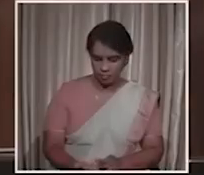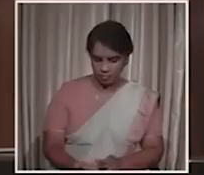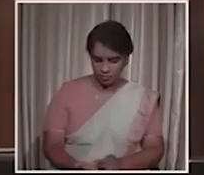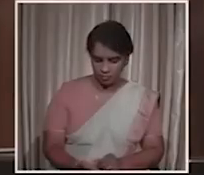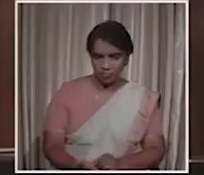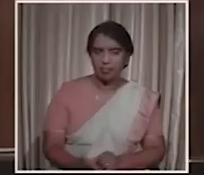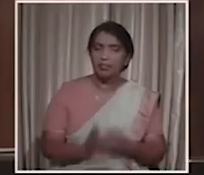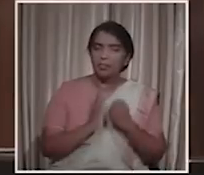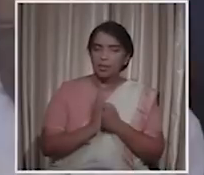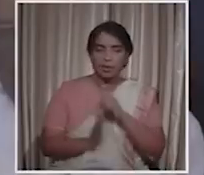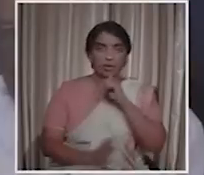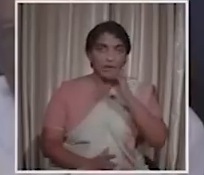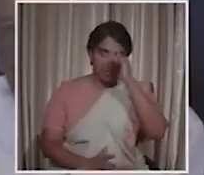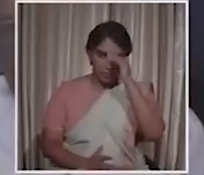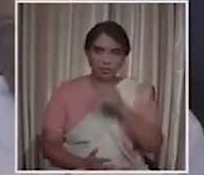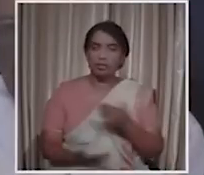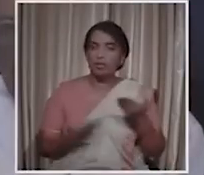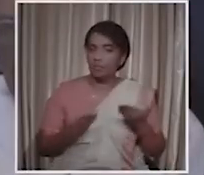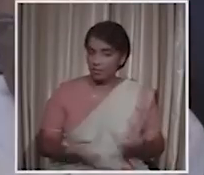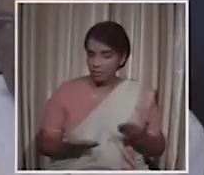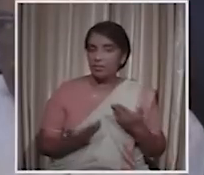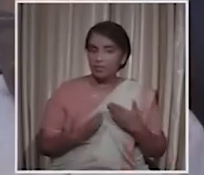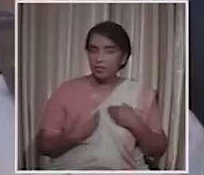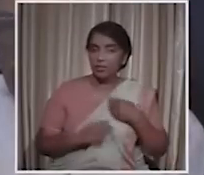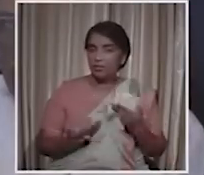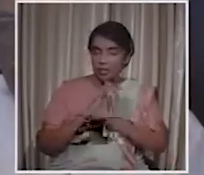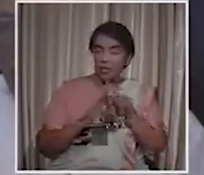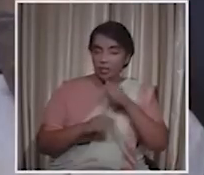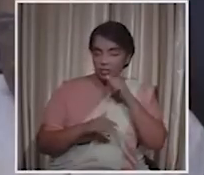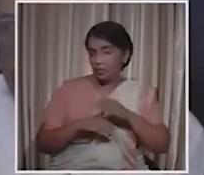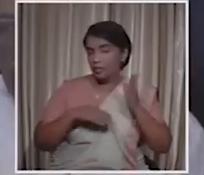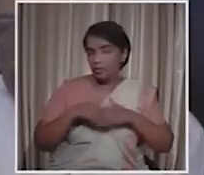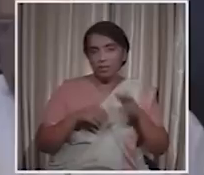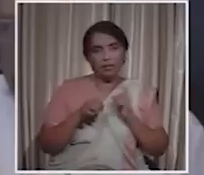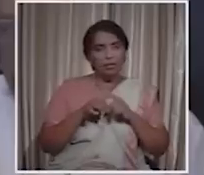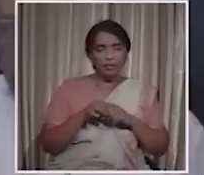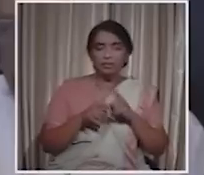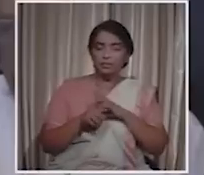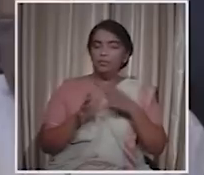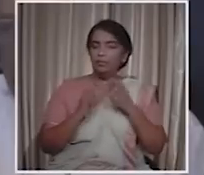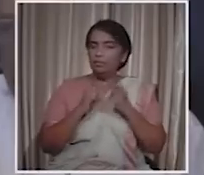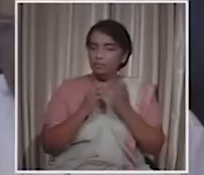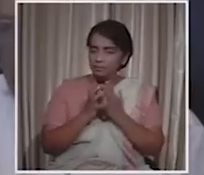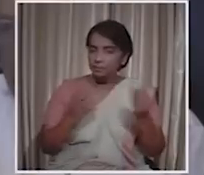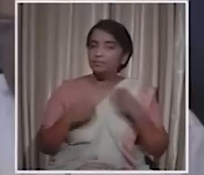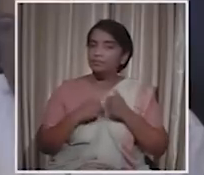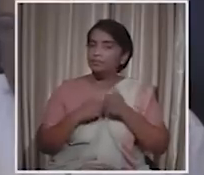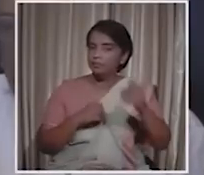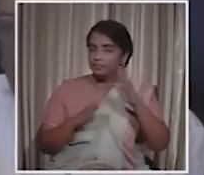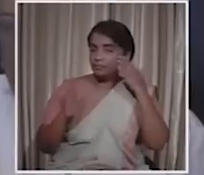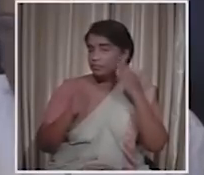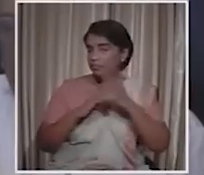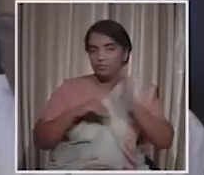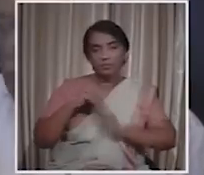ගරු කතානායකතුමනි වර්තමානයේ අපේ රට මුහුණ දෙන සැබෑ තත්ත්වය හා ඊට පිළියම් වශයෙන් අප ගන්නා ක්‍රියාමාර්ග